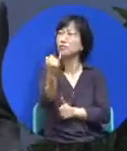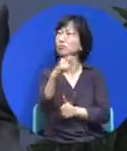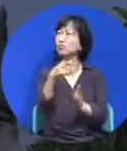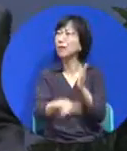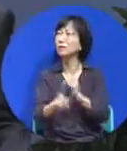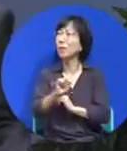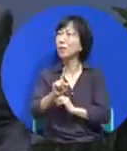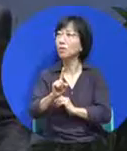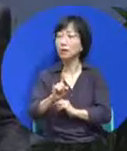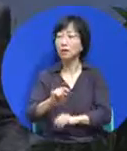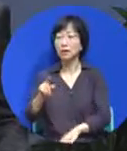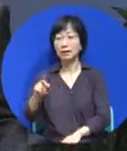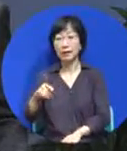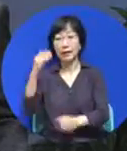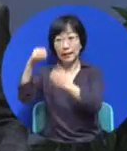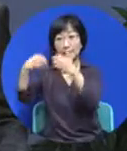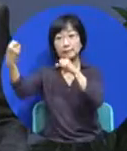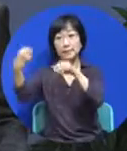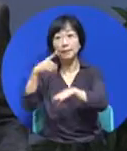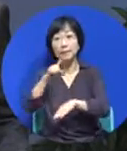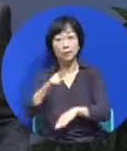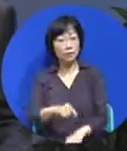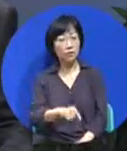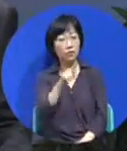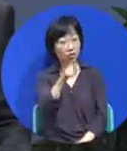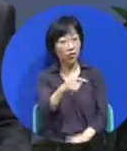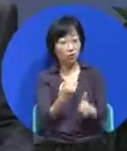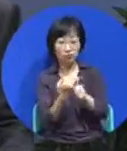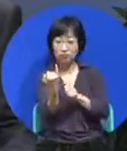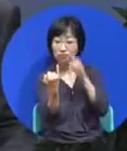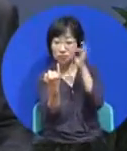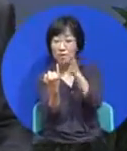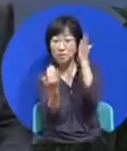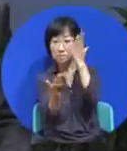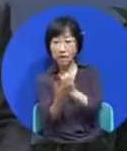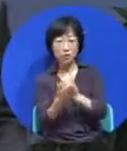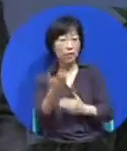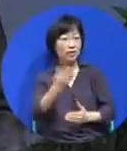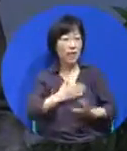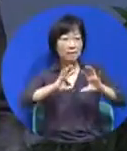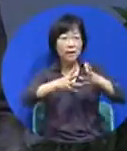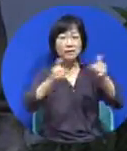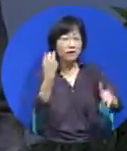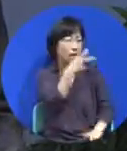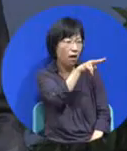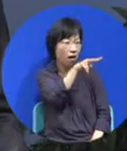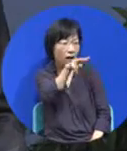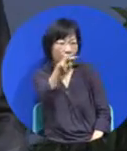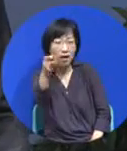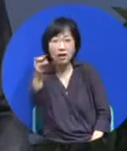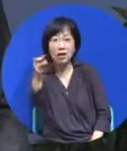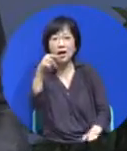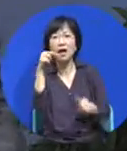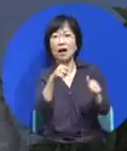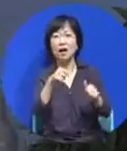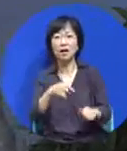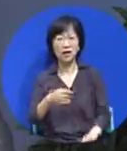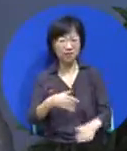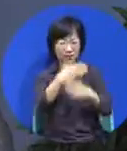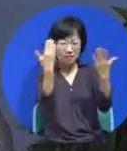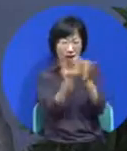answered. 그러면 내 백성들을 보라. But what about my people? 전부 우상에 빠져서 죽어가고 있지 않냐? Are they not all worshiping idols and